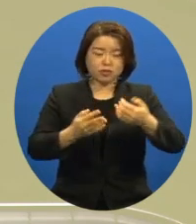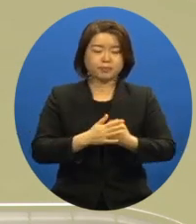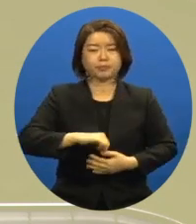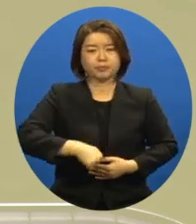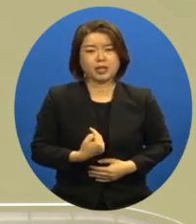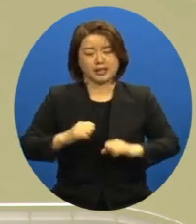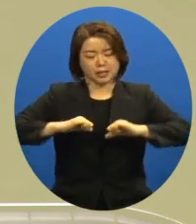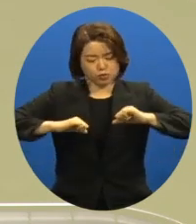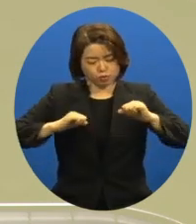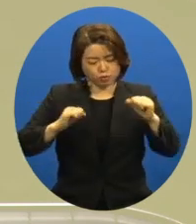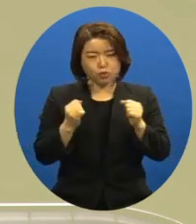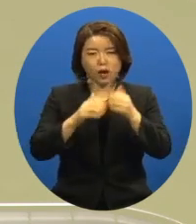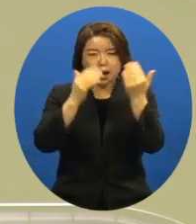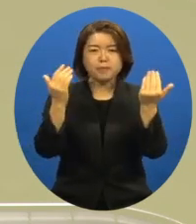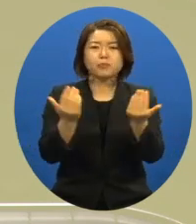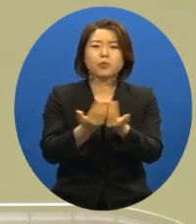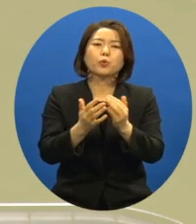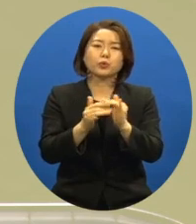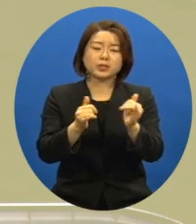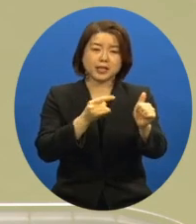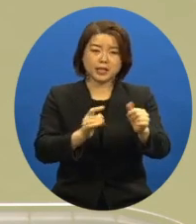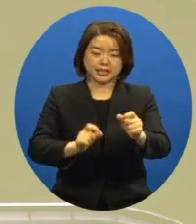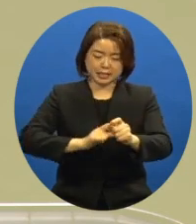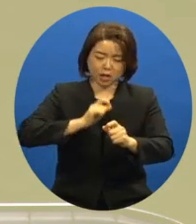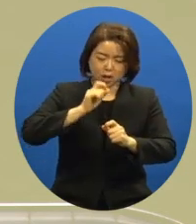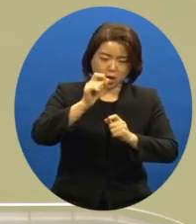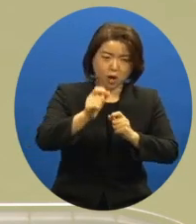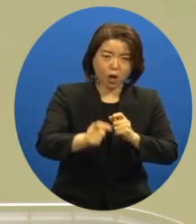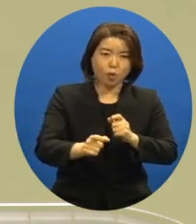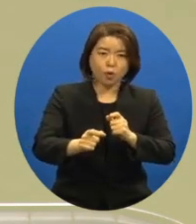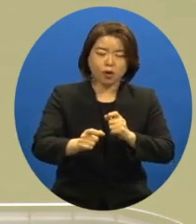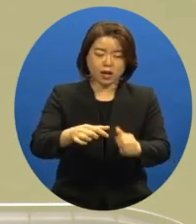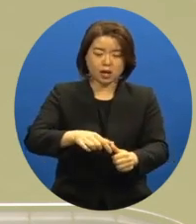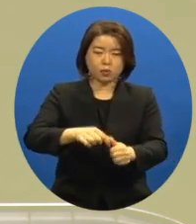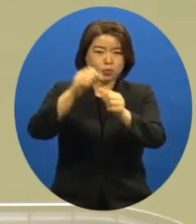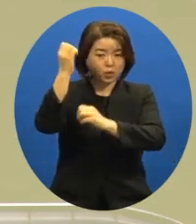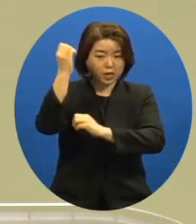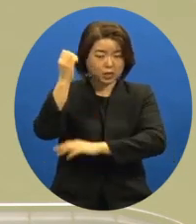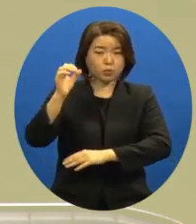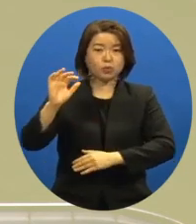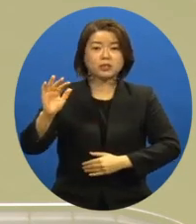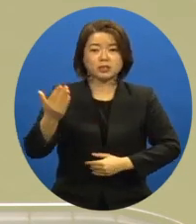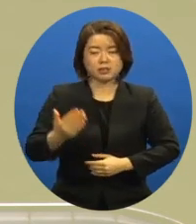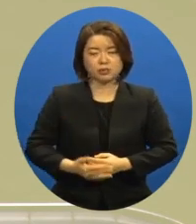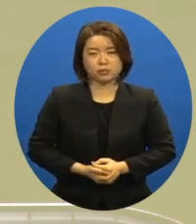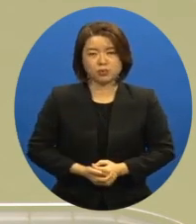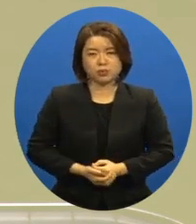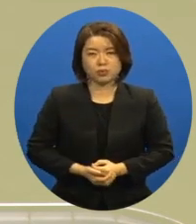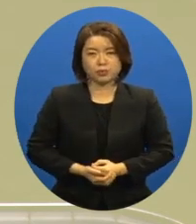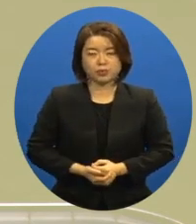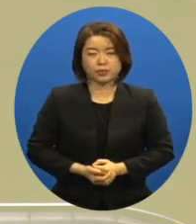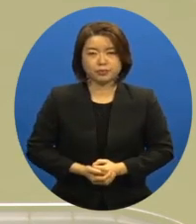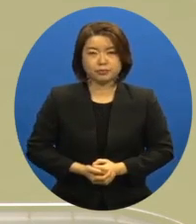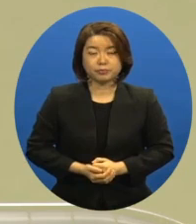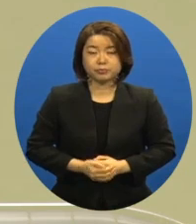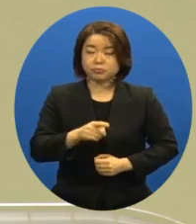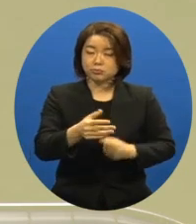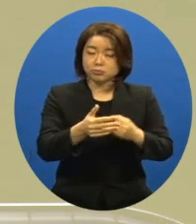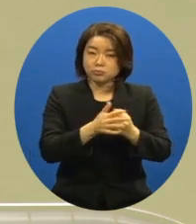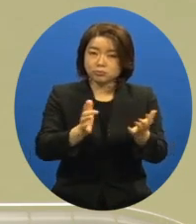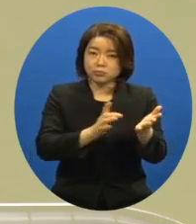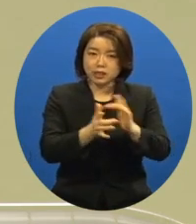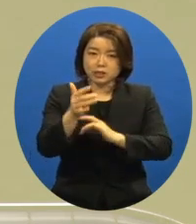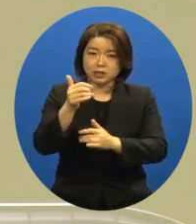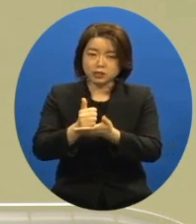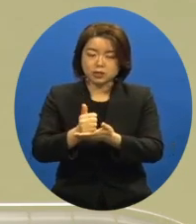자기에게 순종하는 모든 자에게 영원한 구원의 근원이 되시고 라고 말씀했습니다. 그러니까